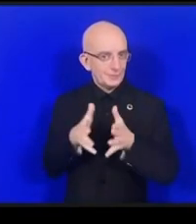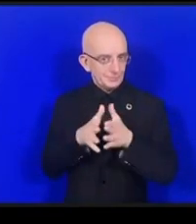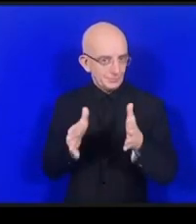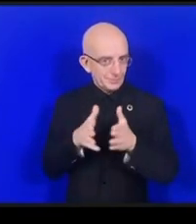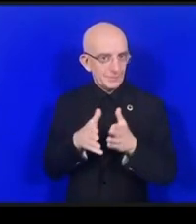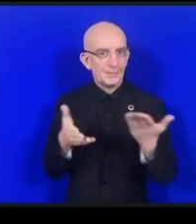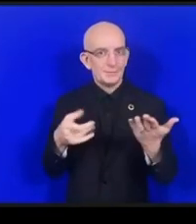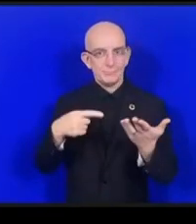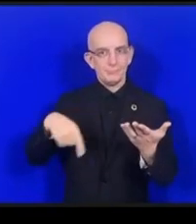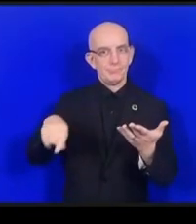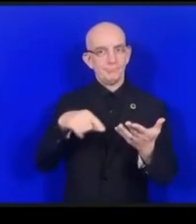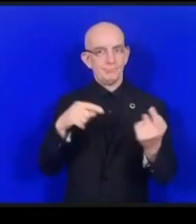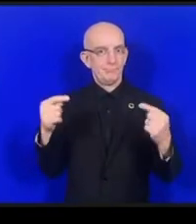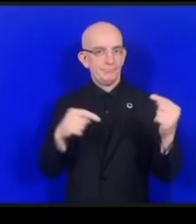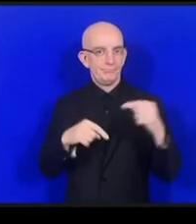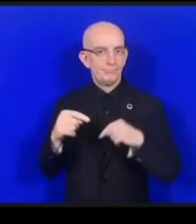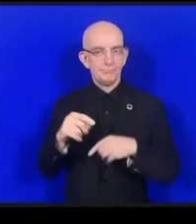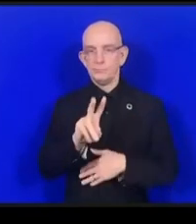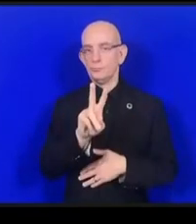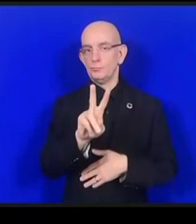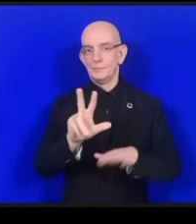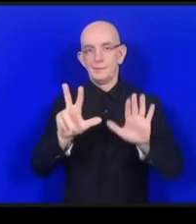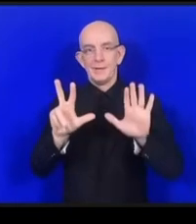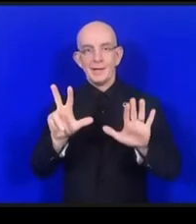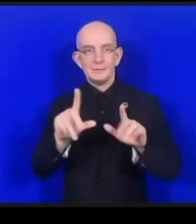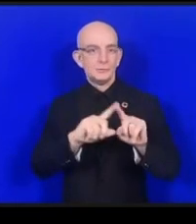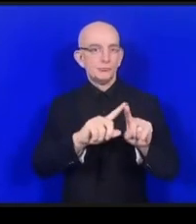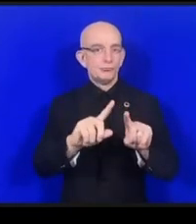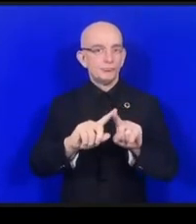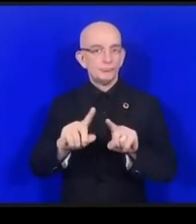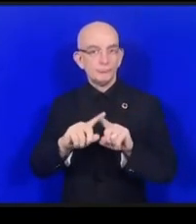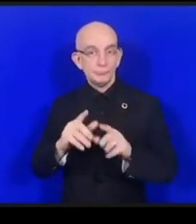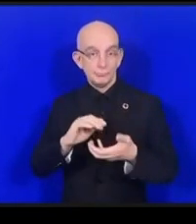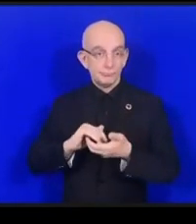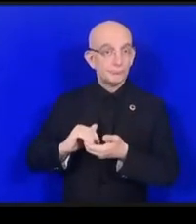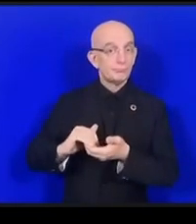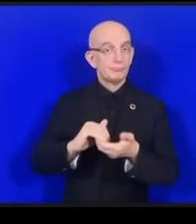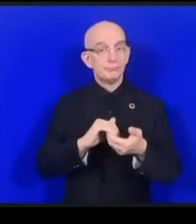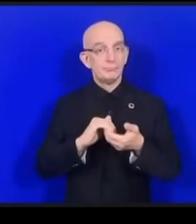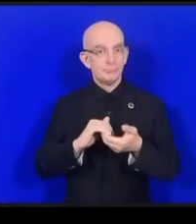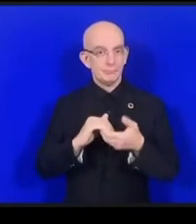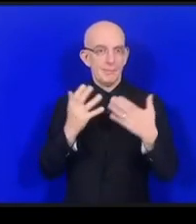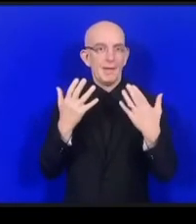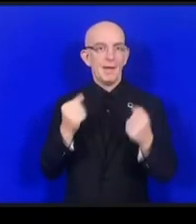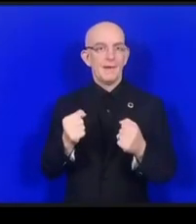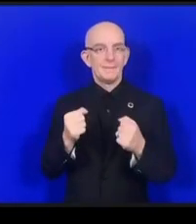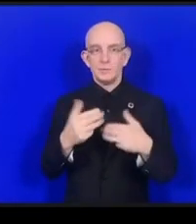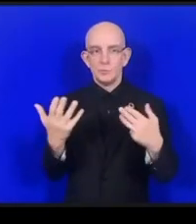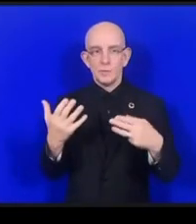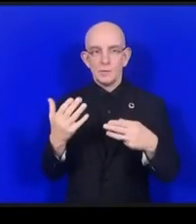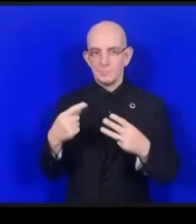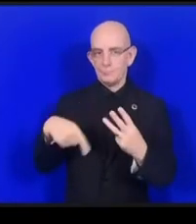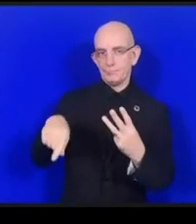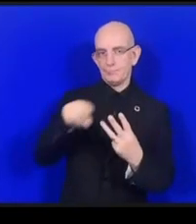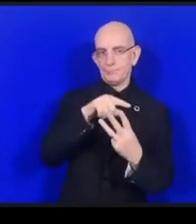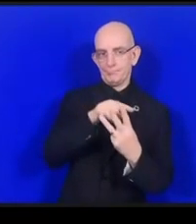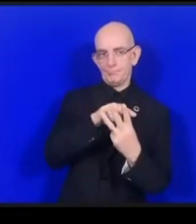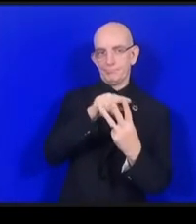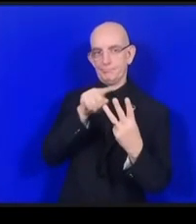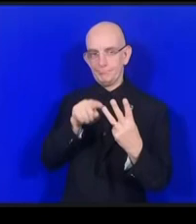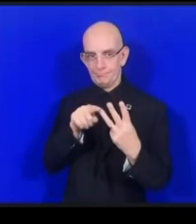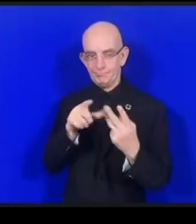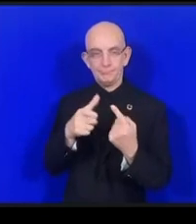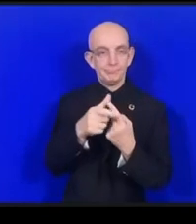занимаются они рядом вопросов и здесь есть три уровня во-первых они тем или иным образом занимаются правами